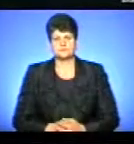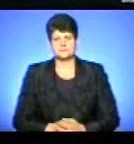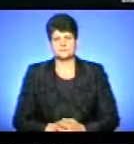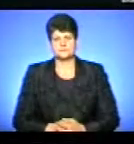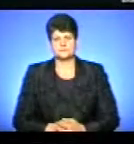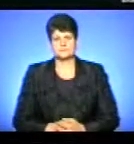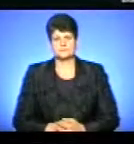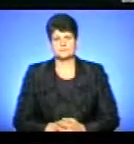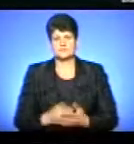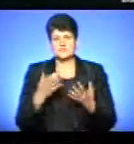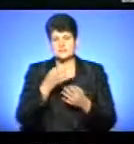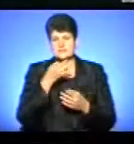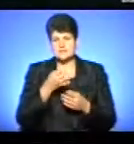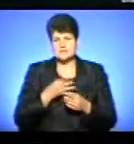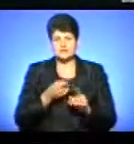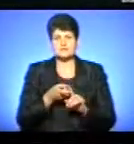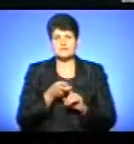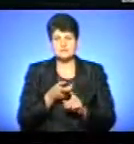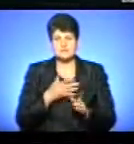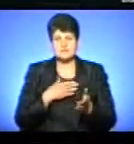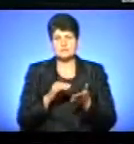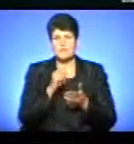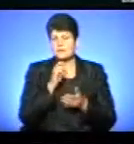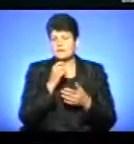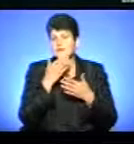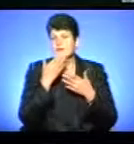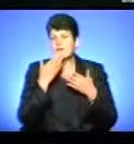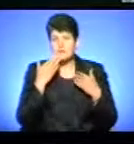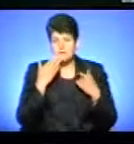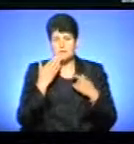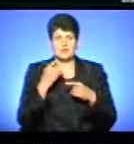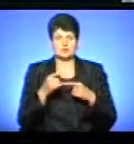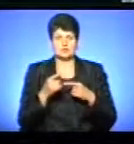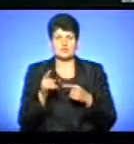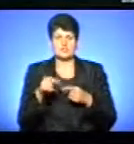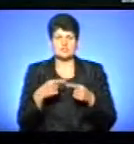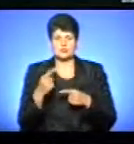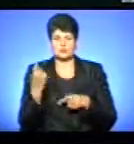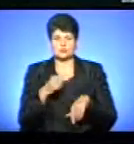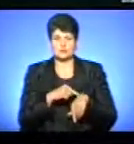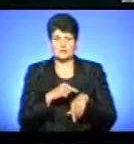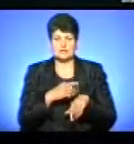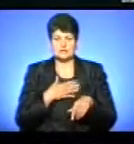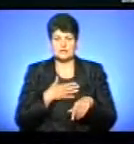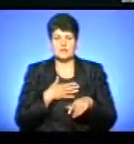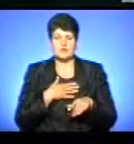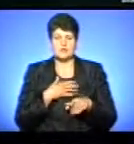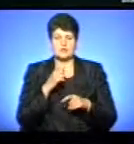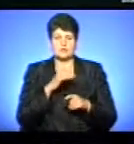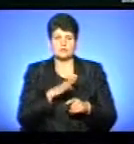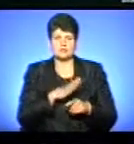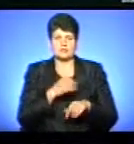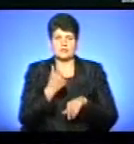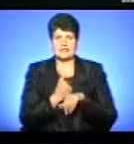Щойно мені повідомили, що зв'язку із нашим кореспондентом, на жаль, немає. Отож, за годину перед початком вистави наші кореспонденти побували на